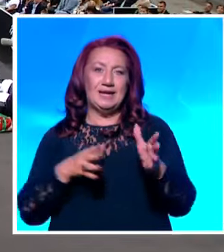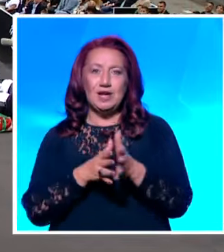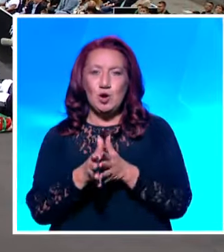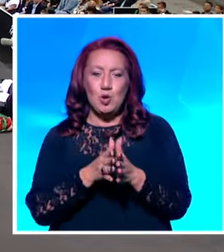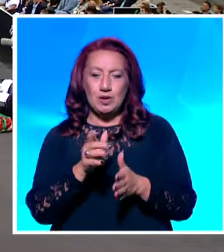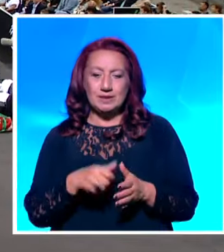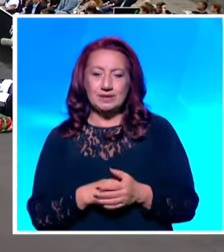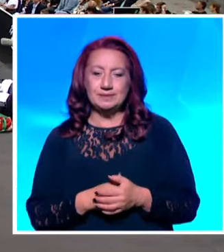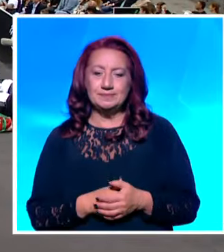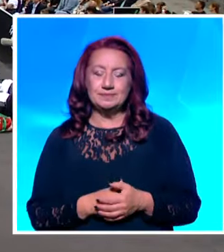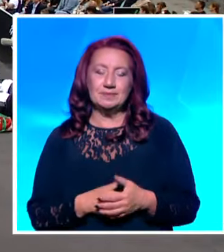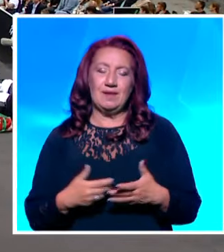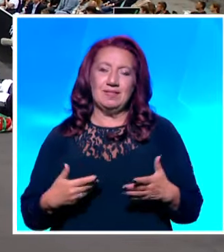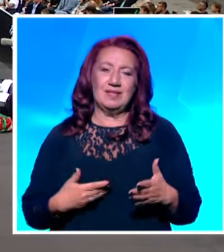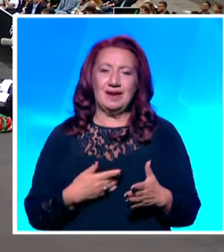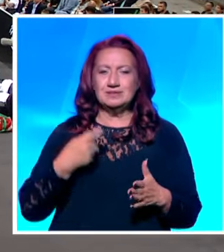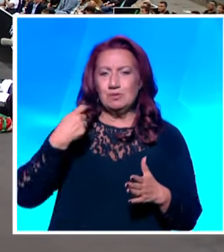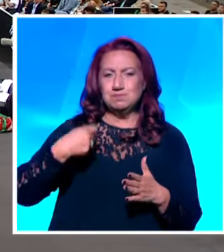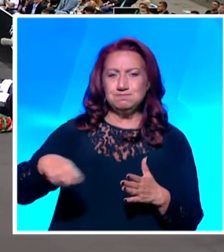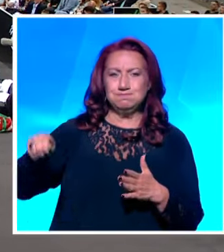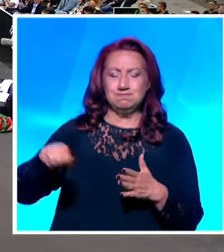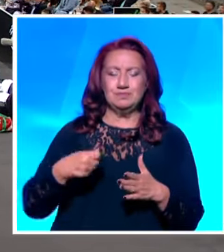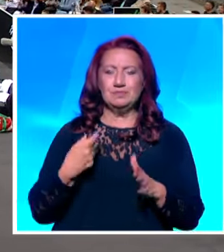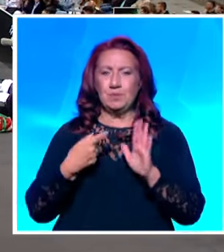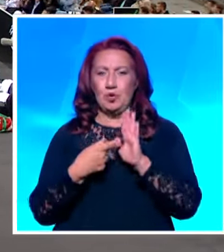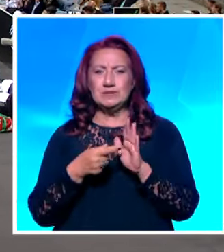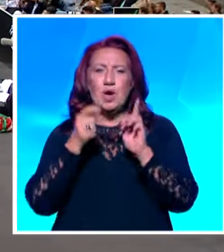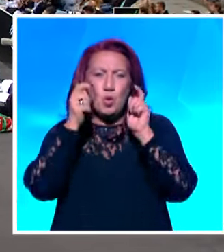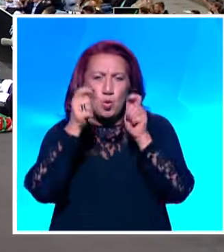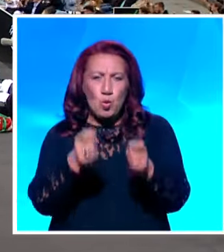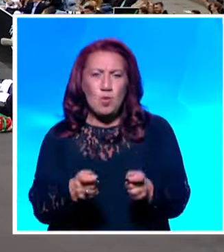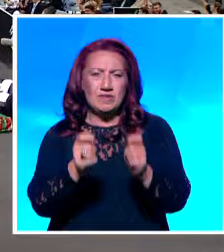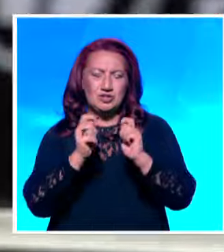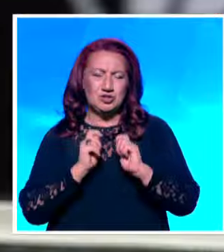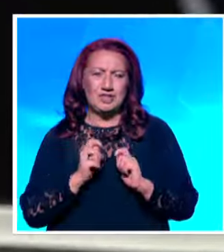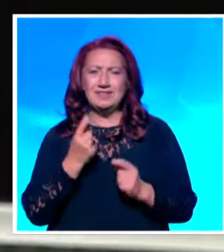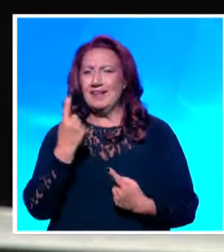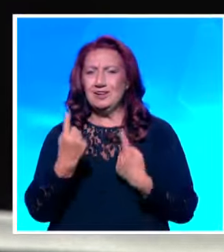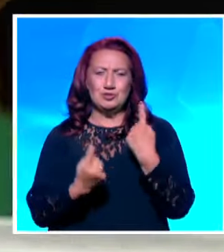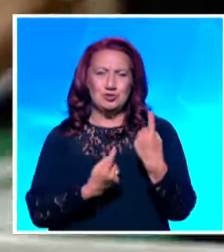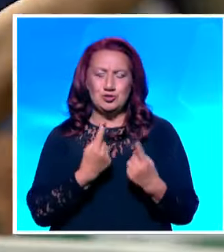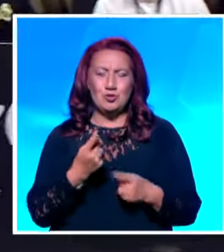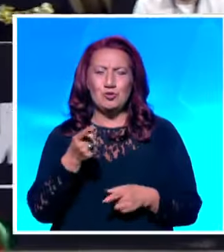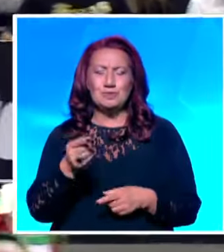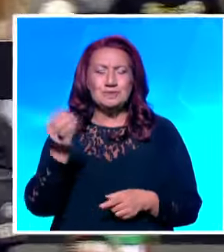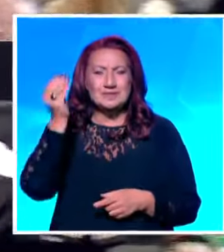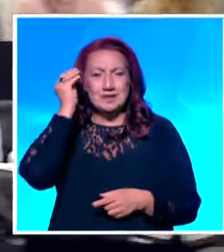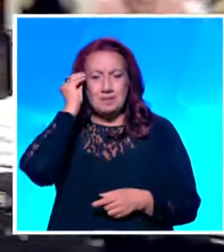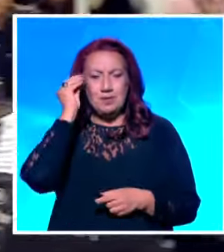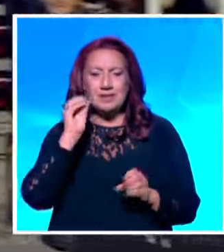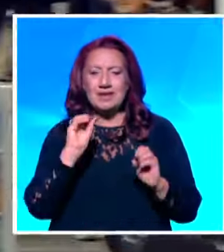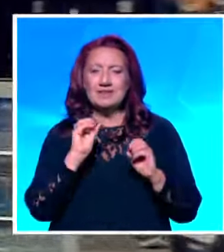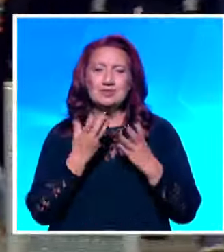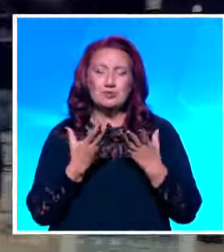Освен фамозните отигравания, демонстрираното уважение между двамата тенисисти и шоу елементите, събитието беше запомнено и със случващото